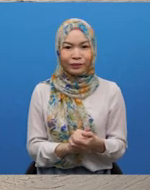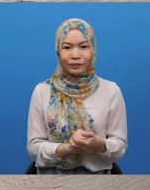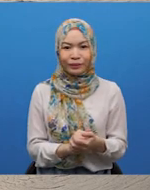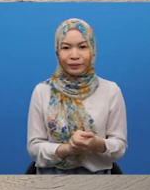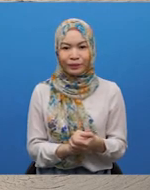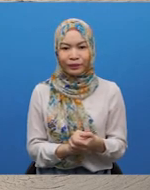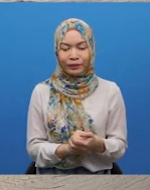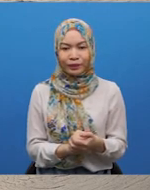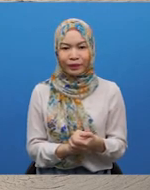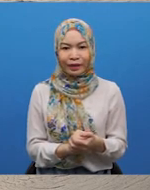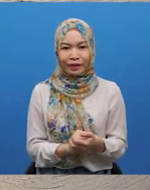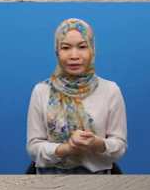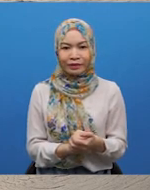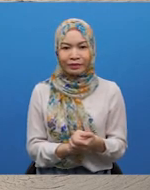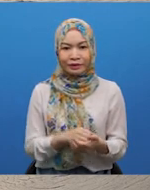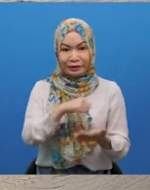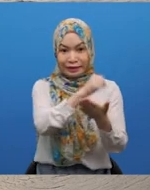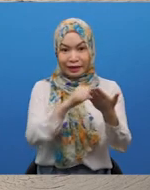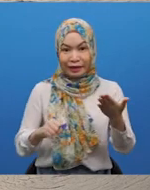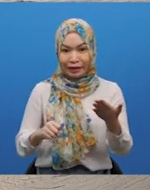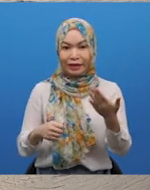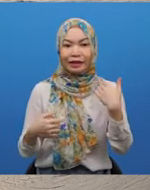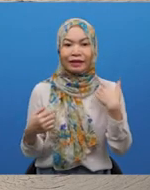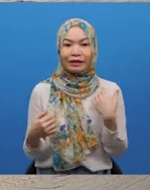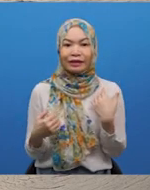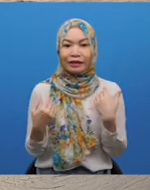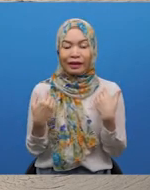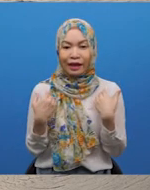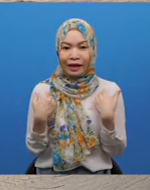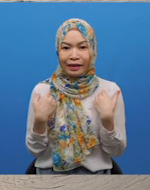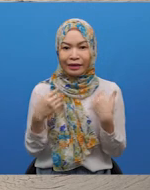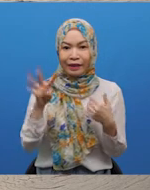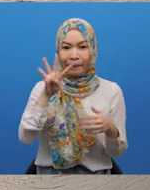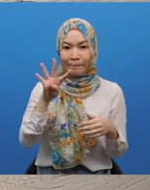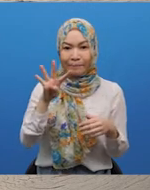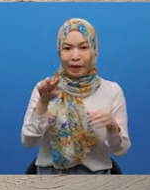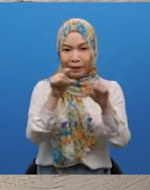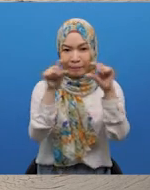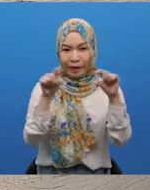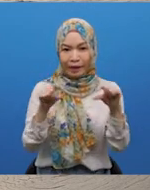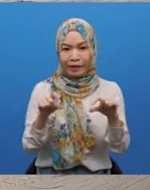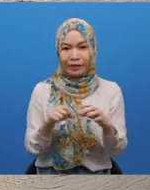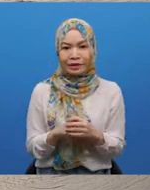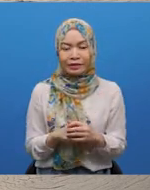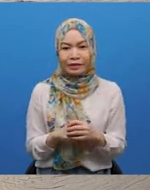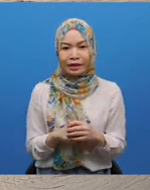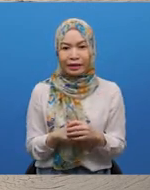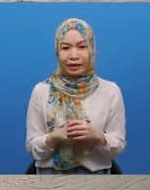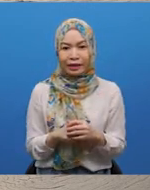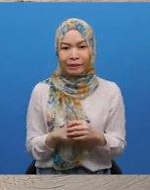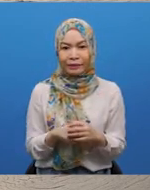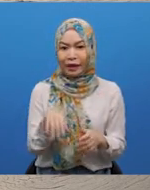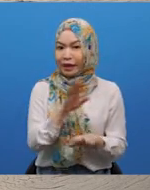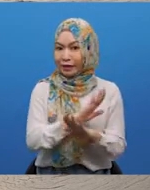syair ialah syair terdiri daripada 4 baris rangkap. Syair tidak